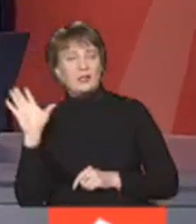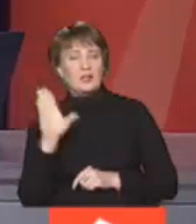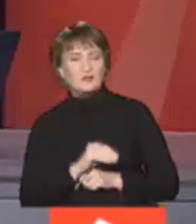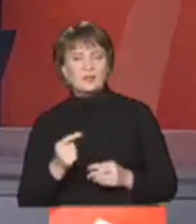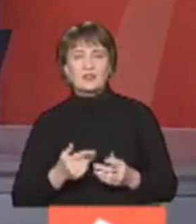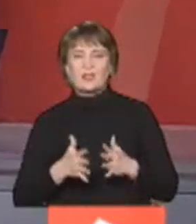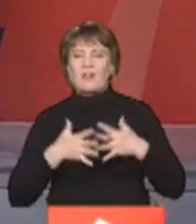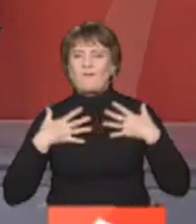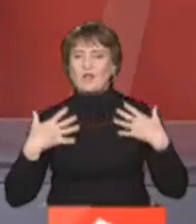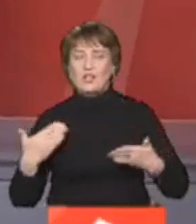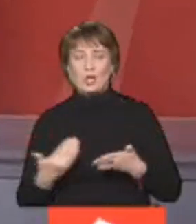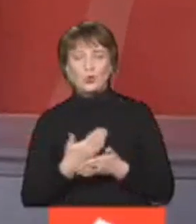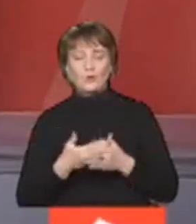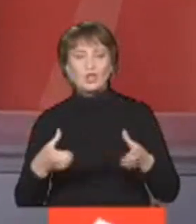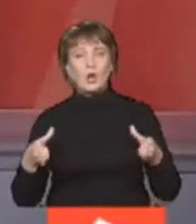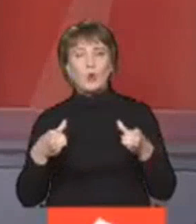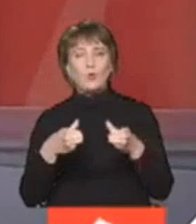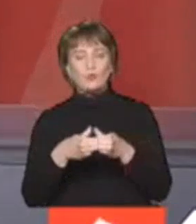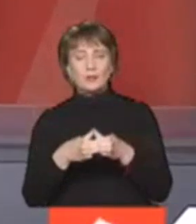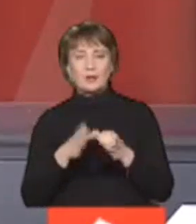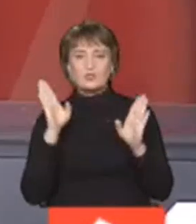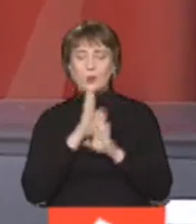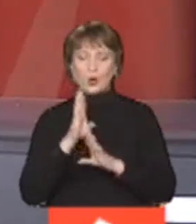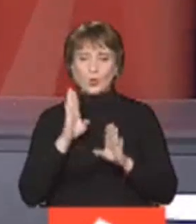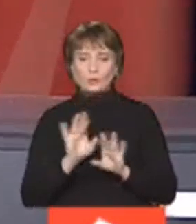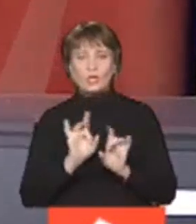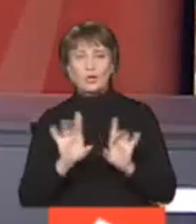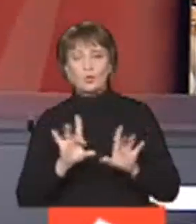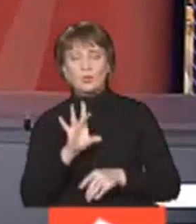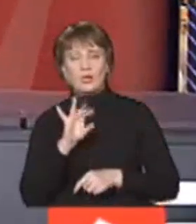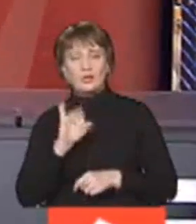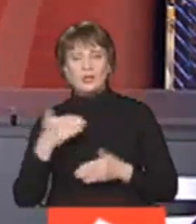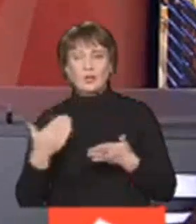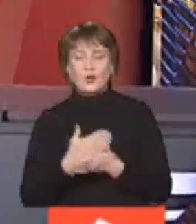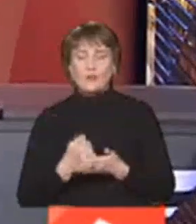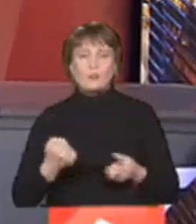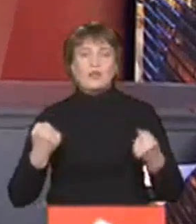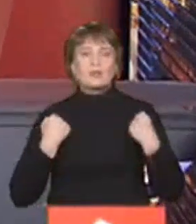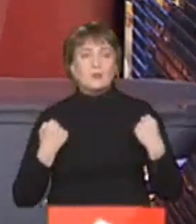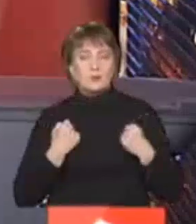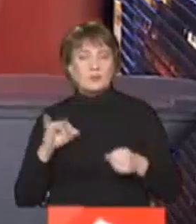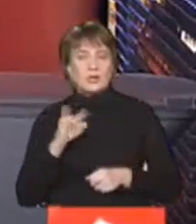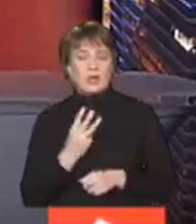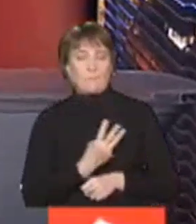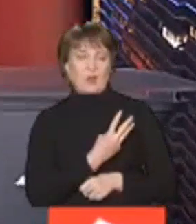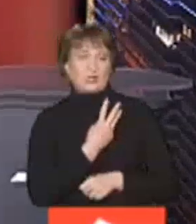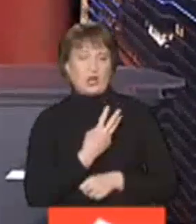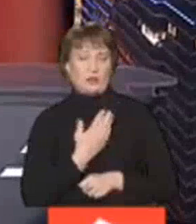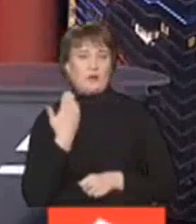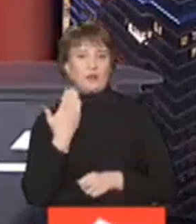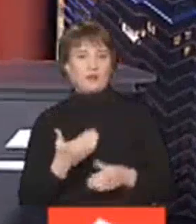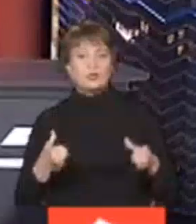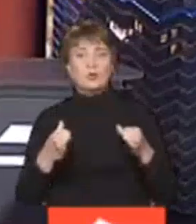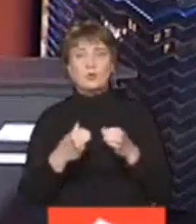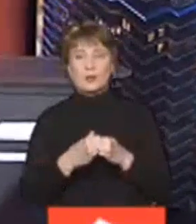наша велика новинна команда із прогнозом погоди, із рубрикою «Радар», з новинами спорту. І бажаємо, звісно,